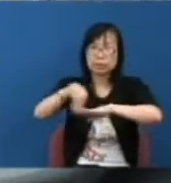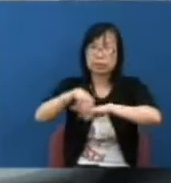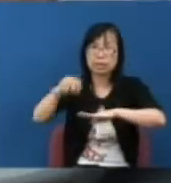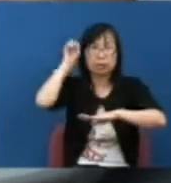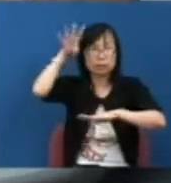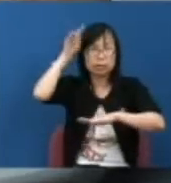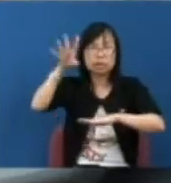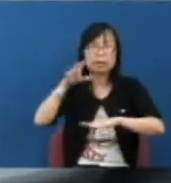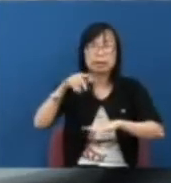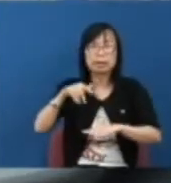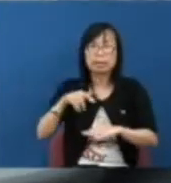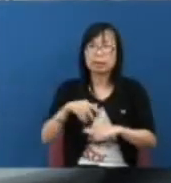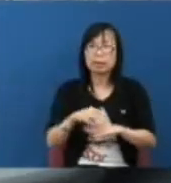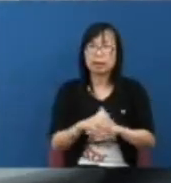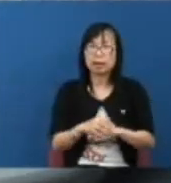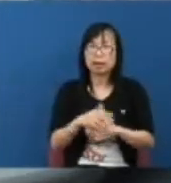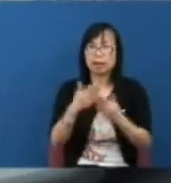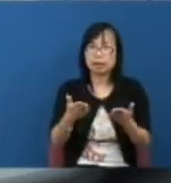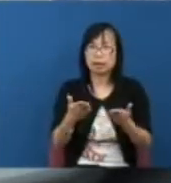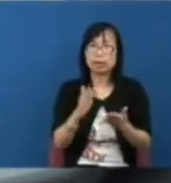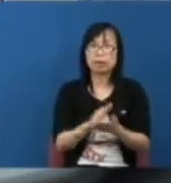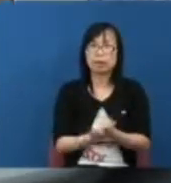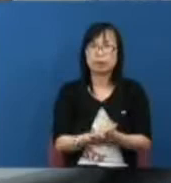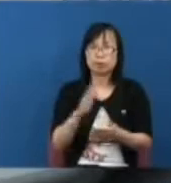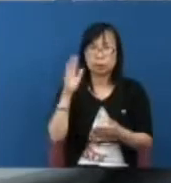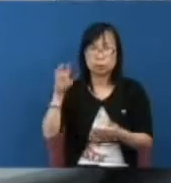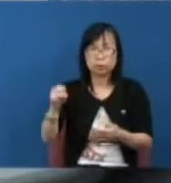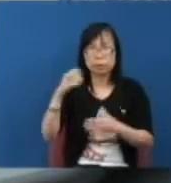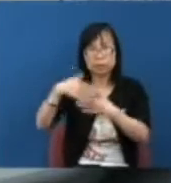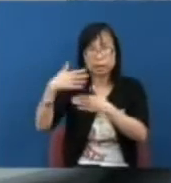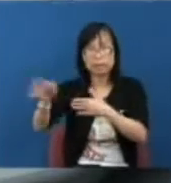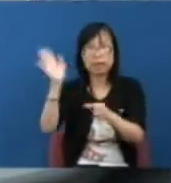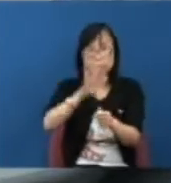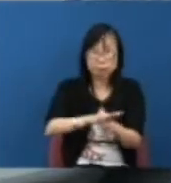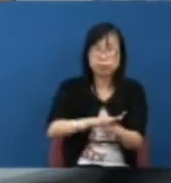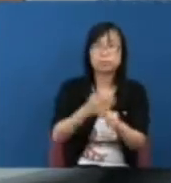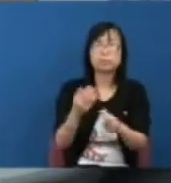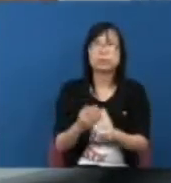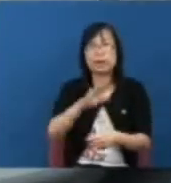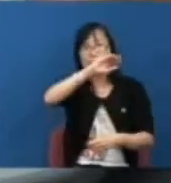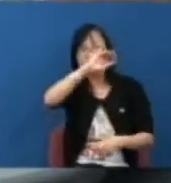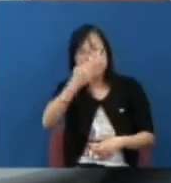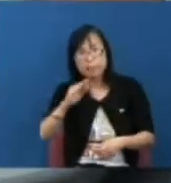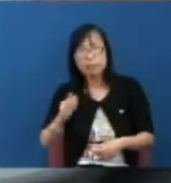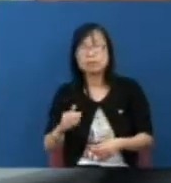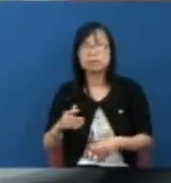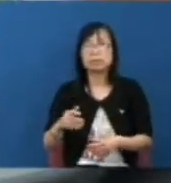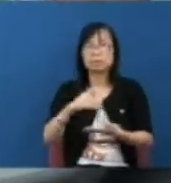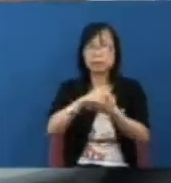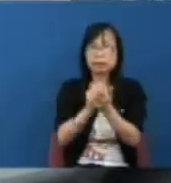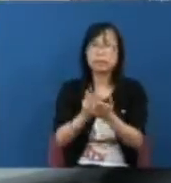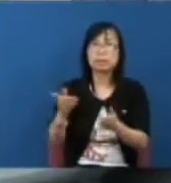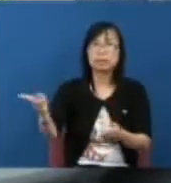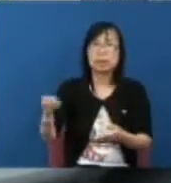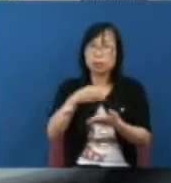創新 think outside the box， 但係你係其實可以用其他嘢去補足佢嘅，即係玻璃上邊依種物料上面嘅不足。 嗱，譬